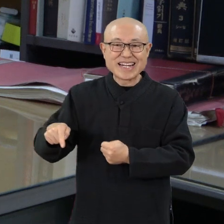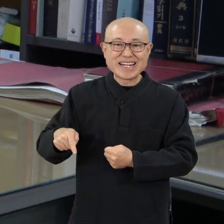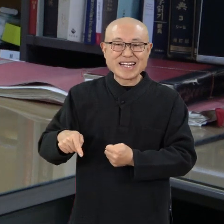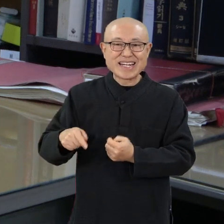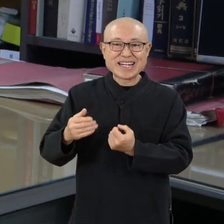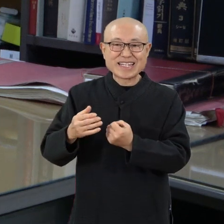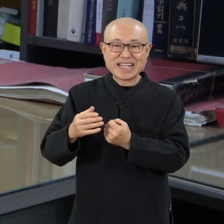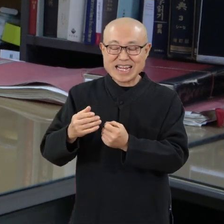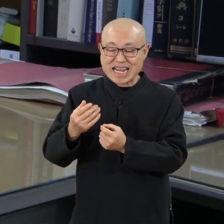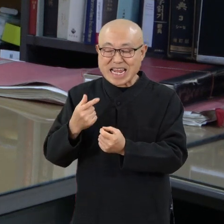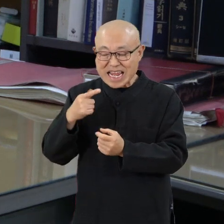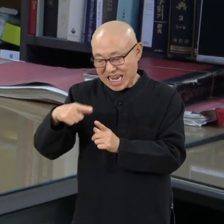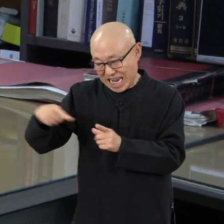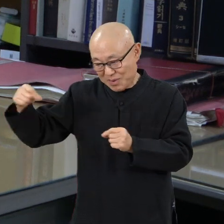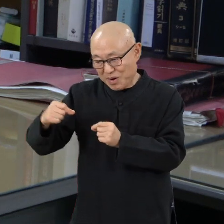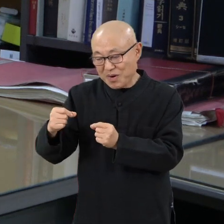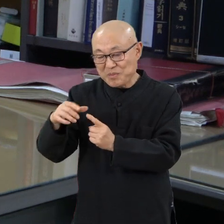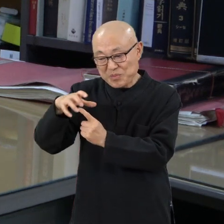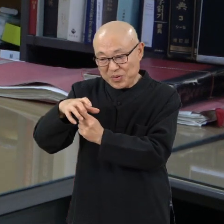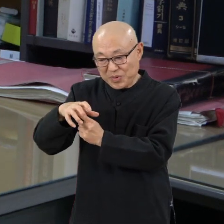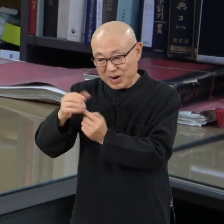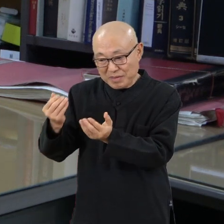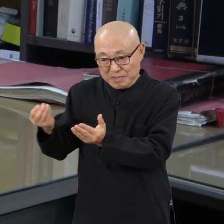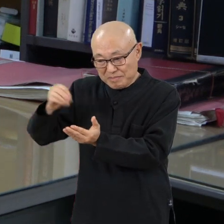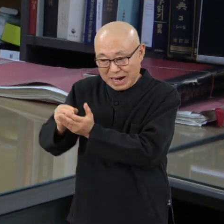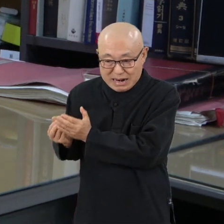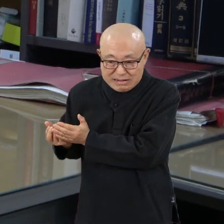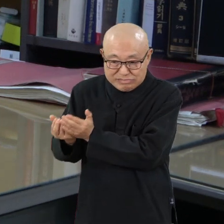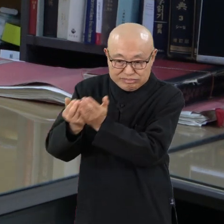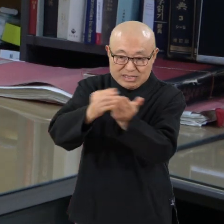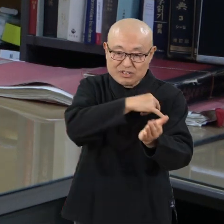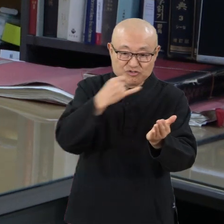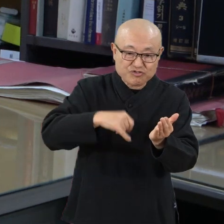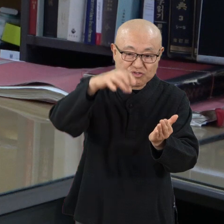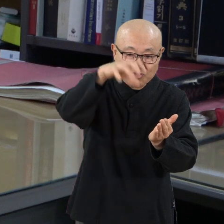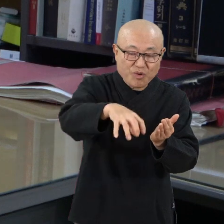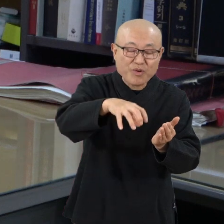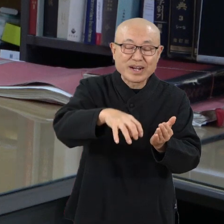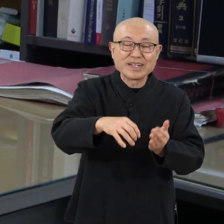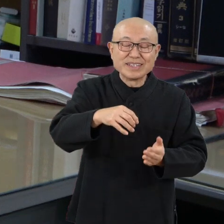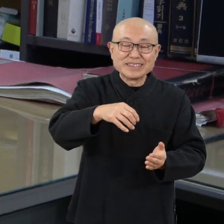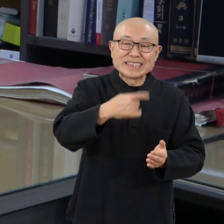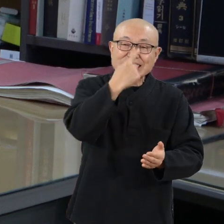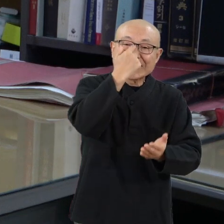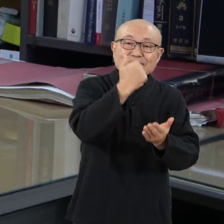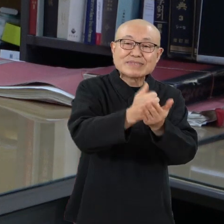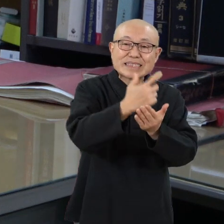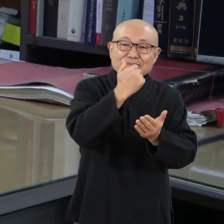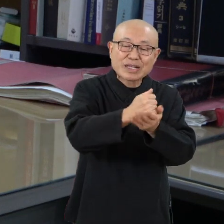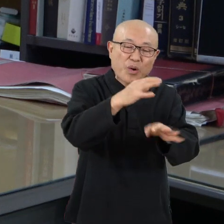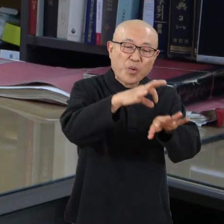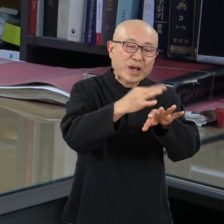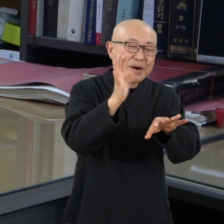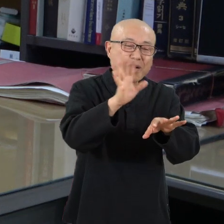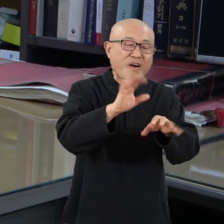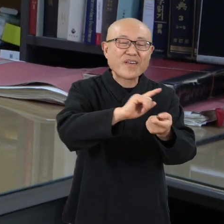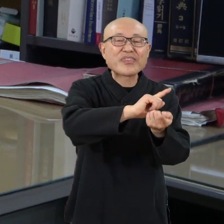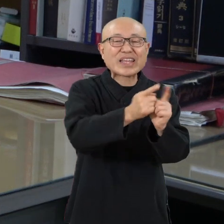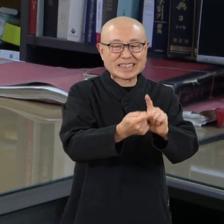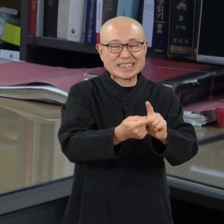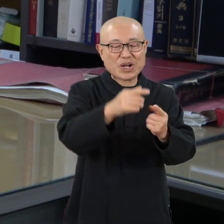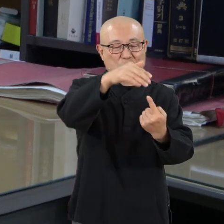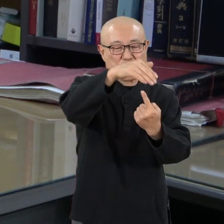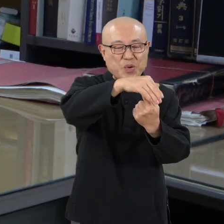이제 천동산에 대중이 많이 사시니까 육식은 안 하고 그래서 이제 표고버섯을 사러